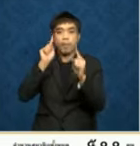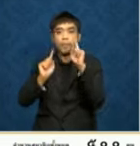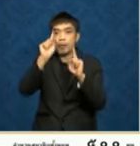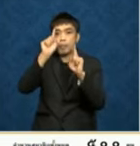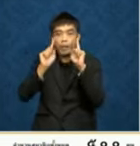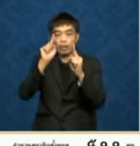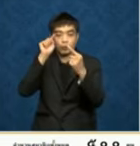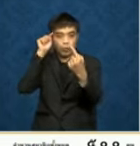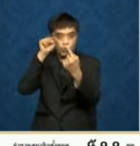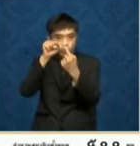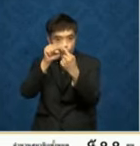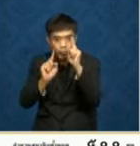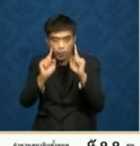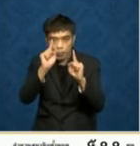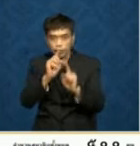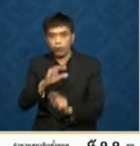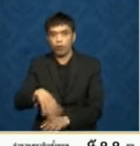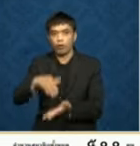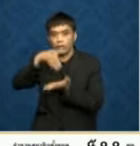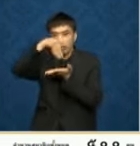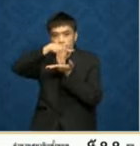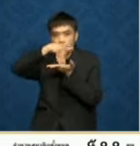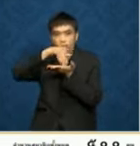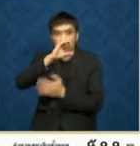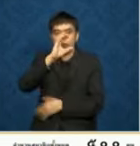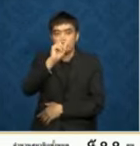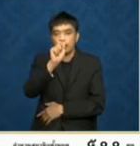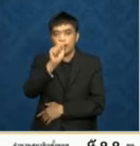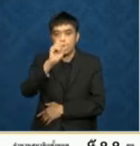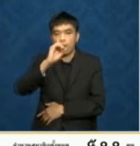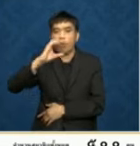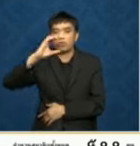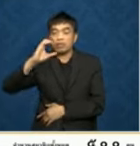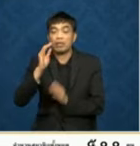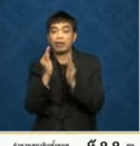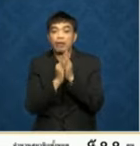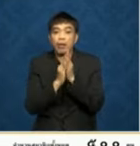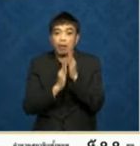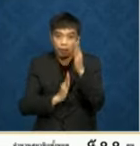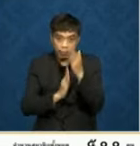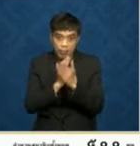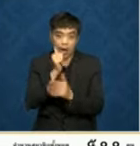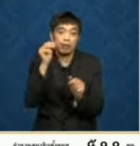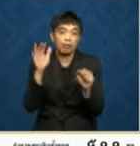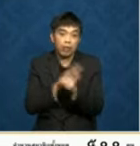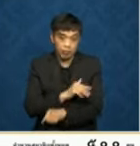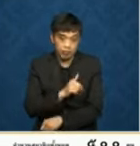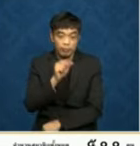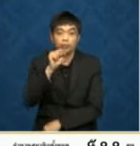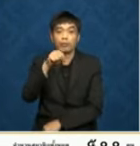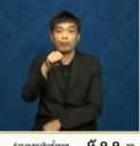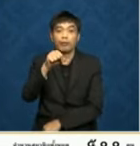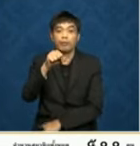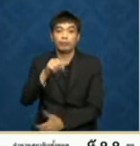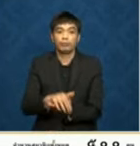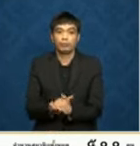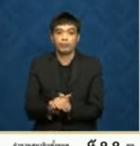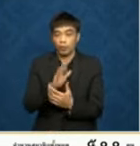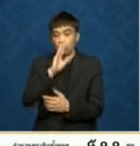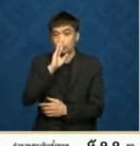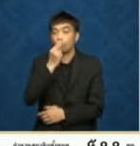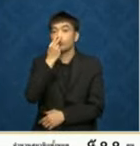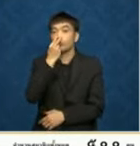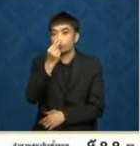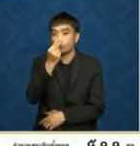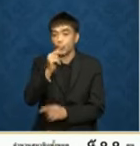นี้การใช้โ่ของศูย์ AOC ก็ยงได้คะแนนเต็มผ่านฉลุยเหมือนเดิมครับข้อเสนอโงการนี้สน ครพมัธานตั้งตั